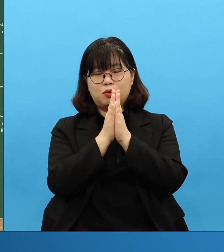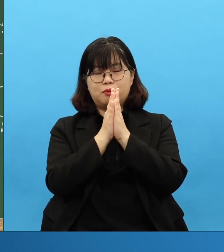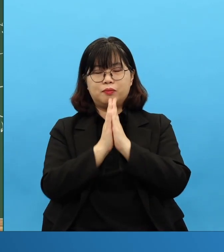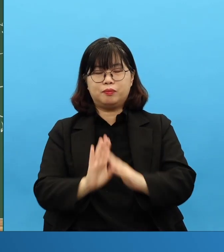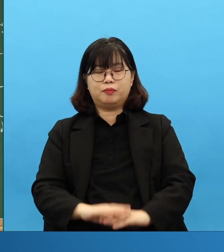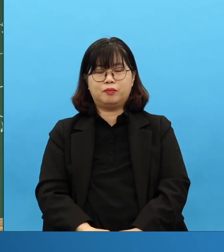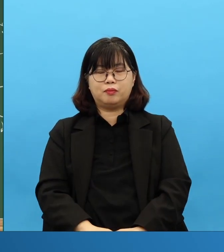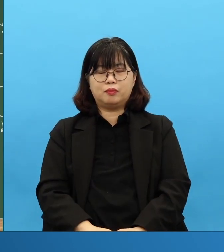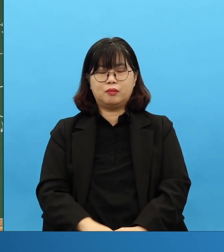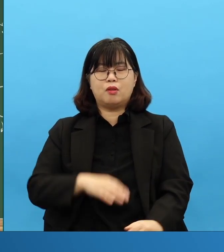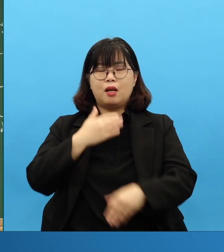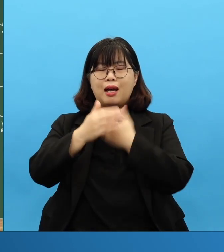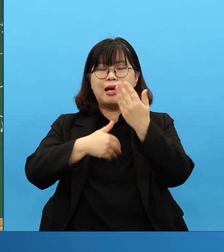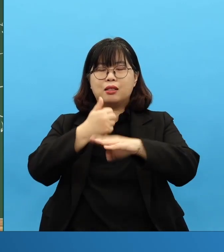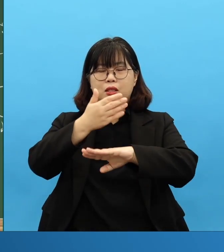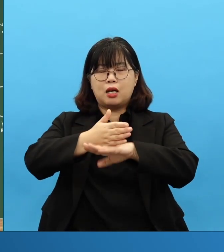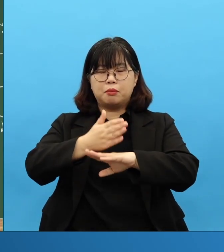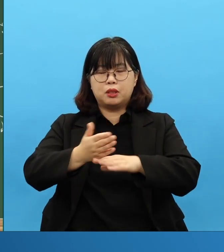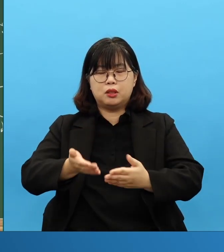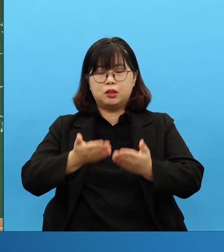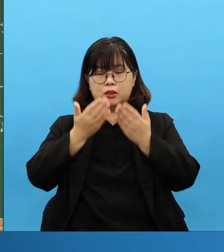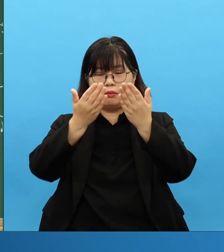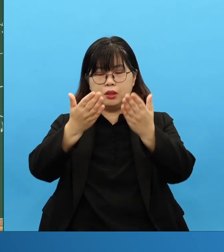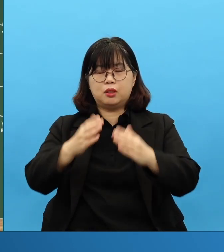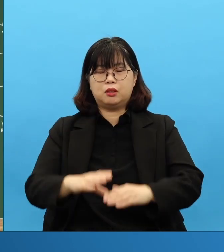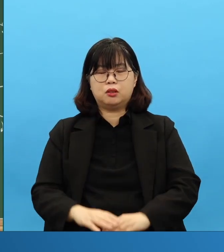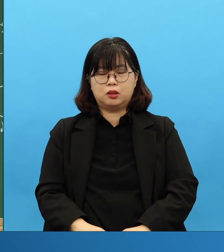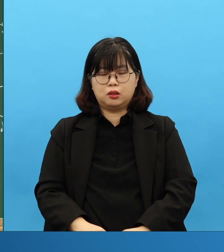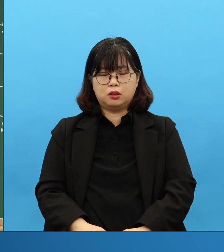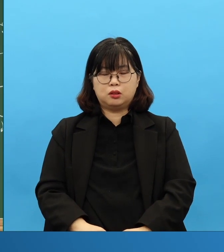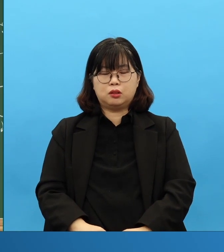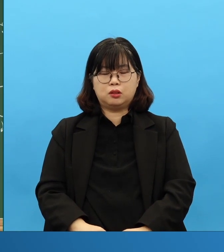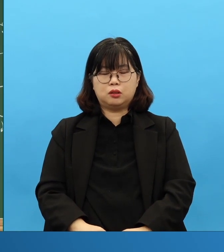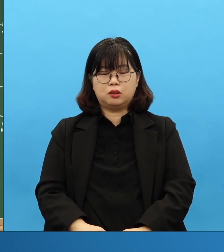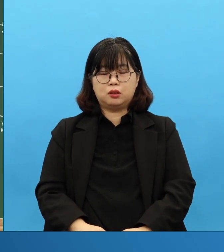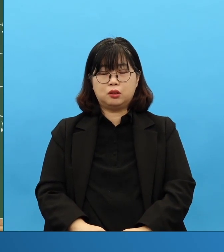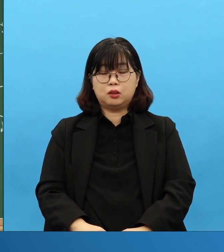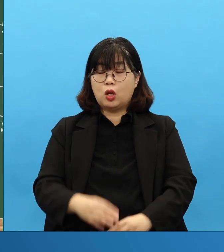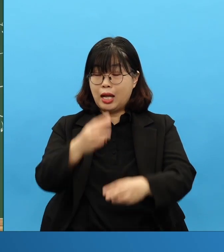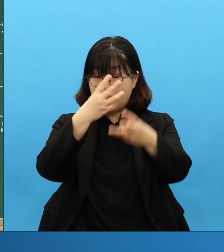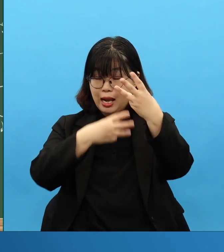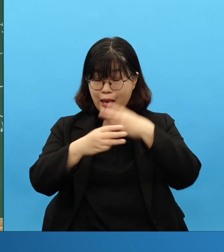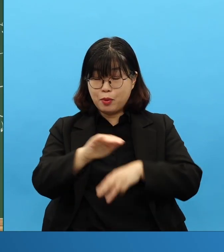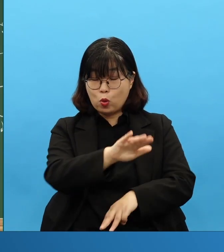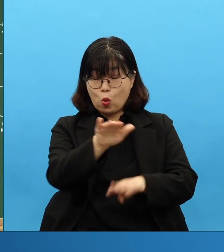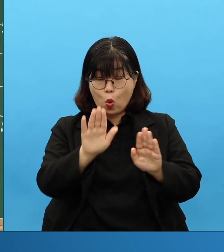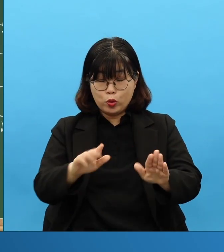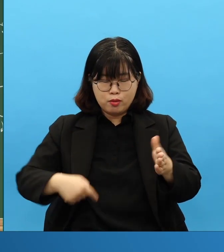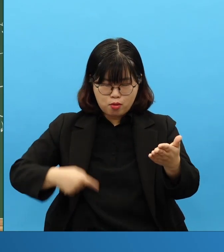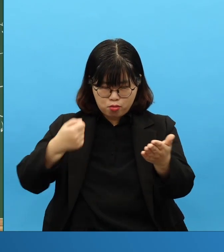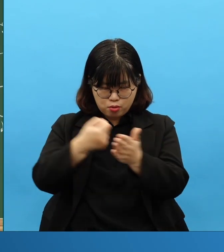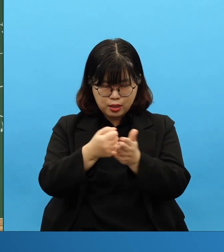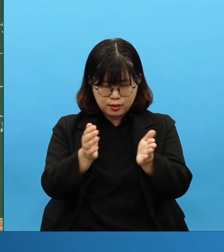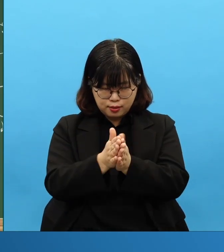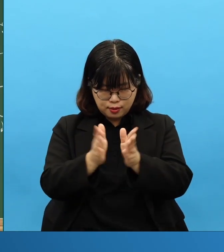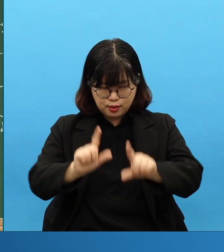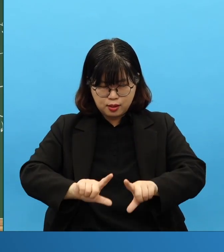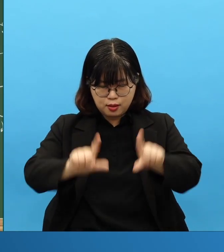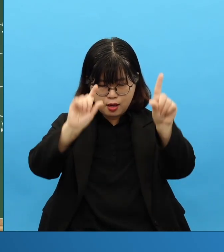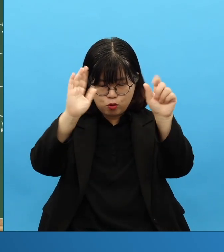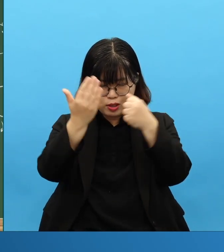기도하겠습니다. 하나님께 감사드립니다. 우리 렘넌트들이 오늘 결단하는 시작의 날이 되게